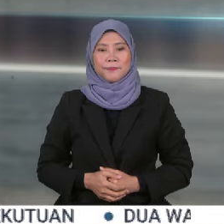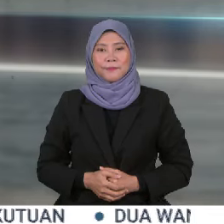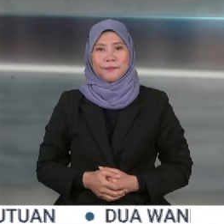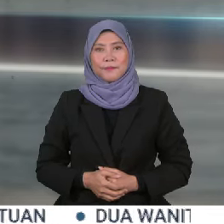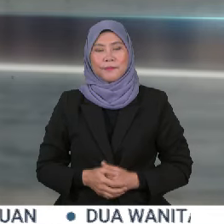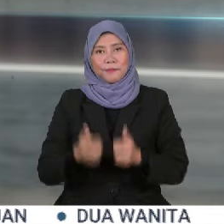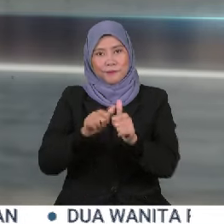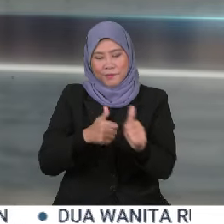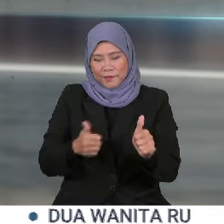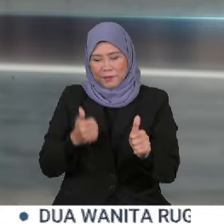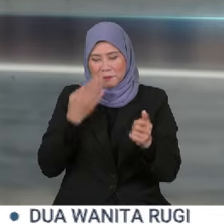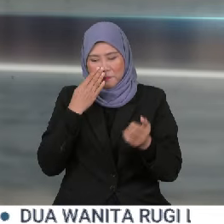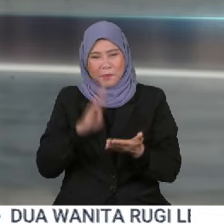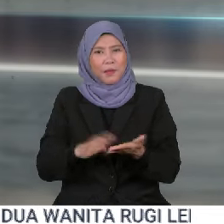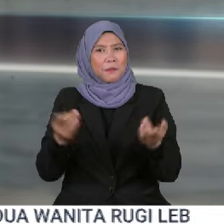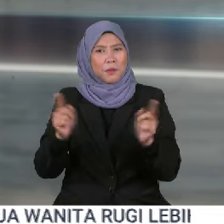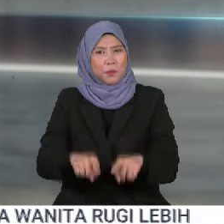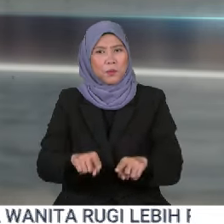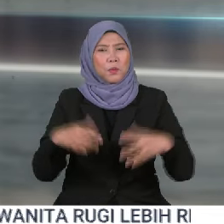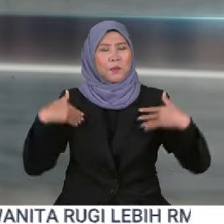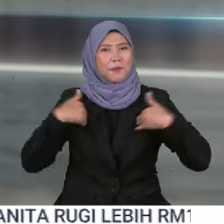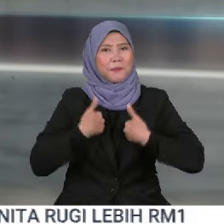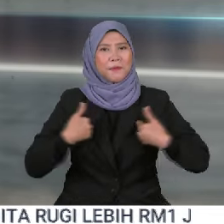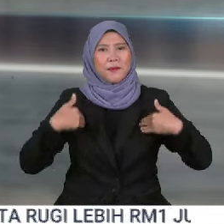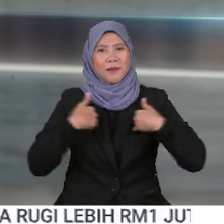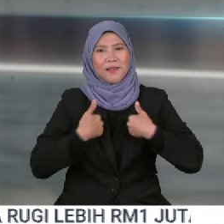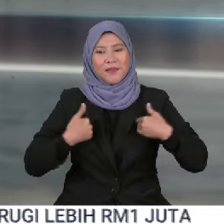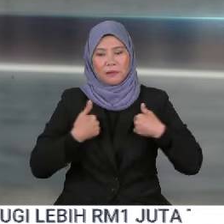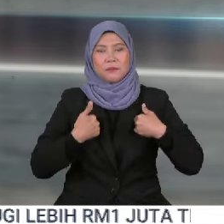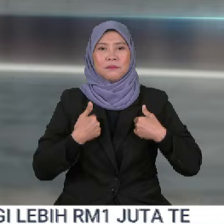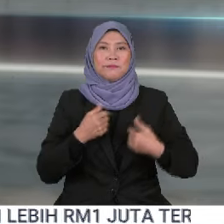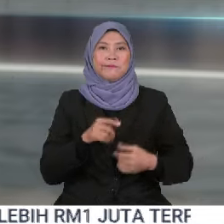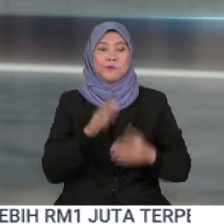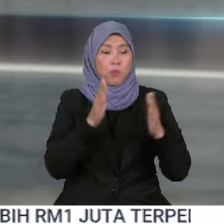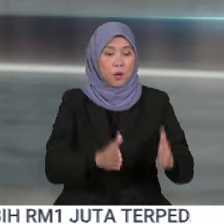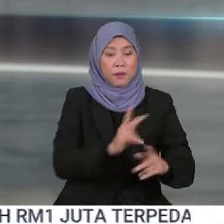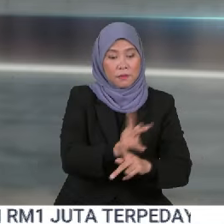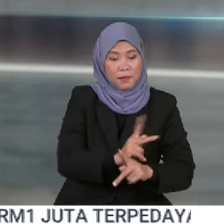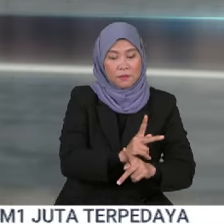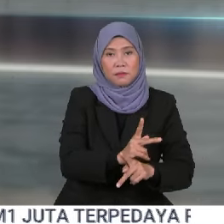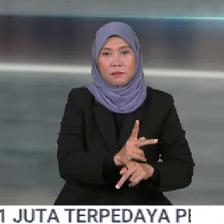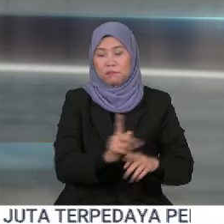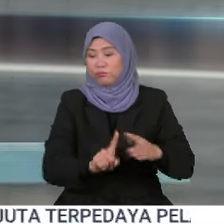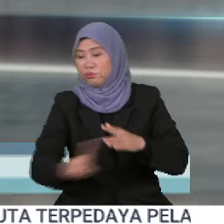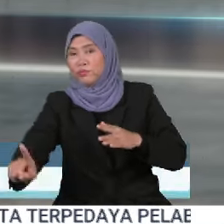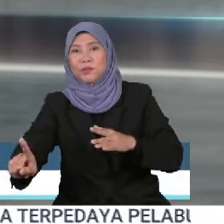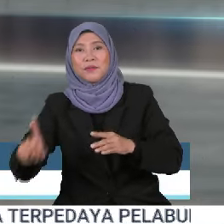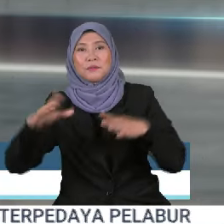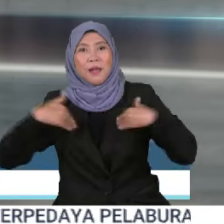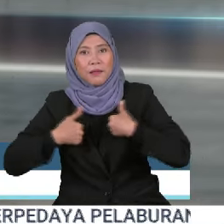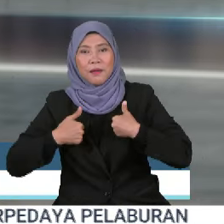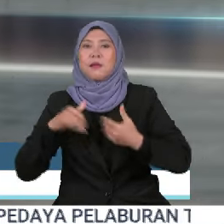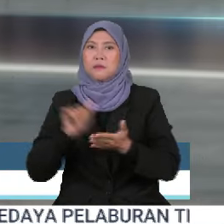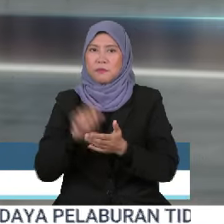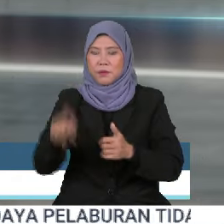bagi mengelola insiden Tidak diingini melibatkan hewan ternakkan akibat kejauhan pemilih melangkah sedio undang-undang sudah